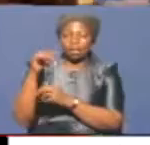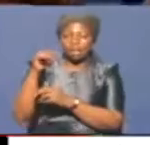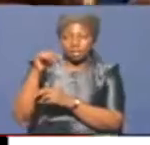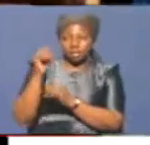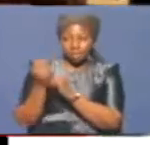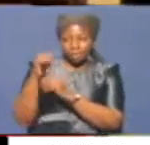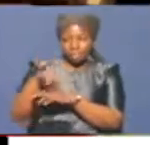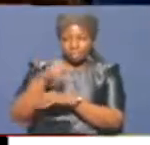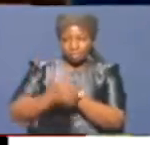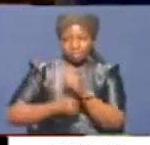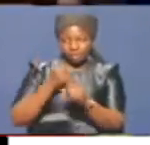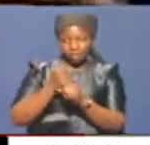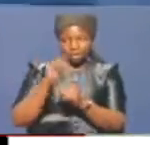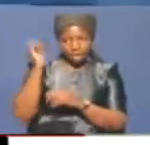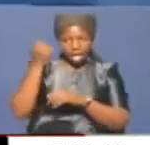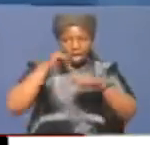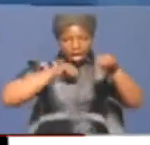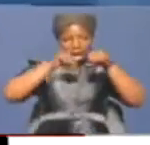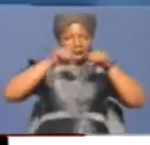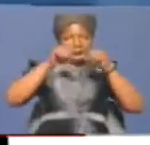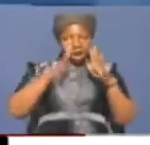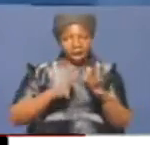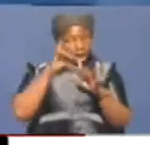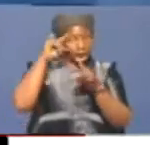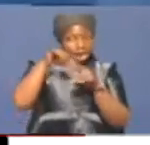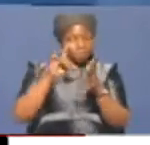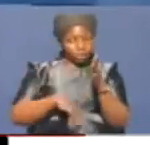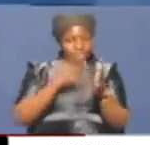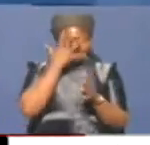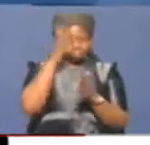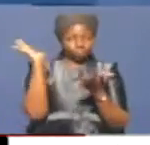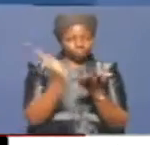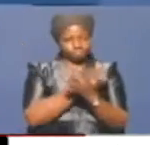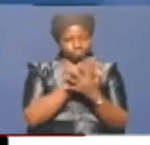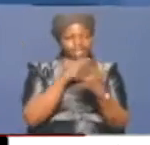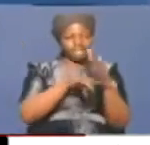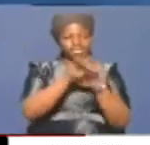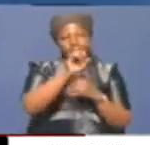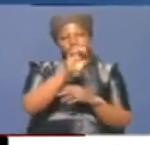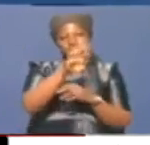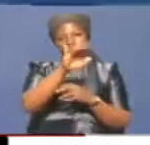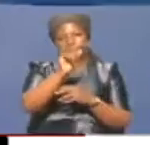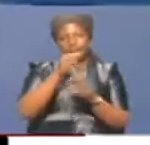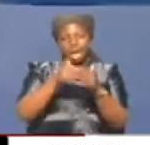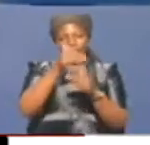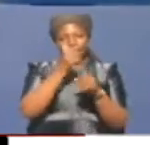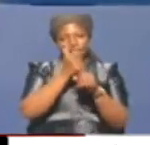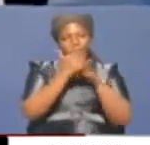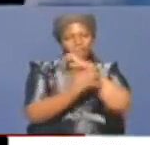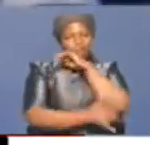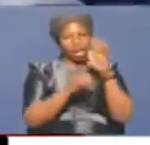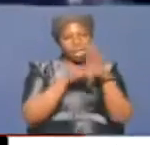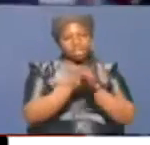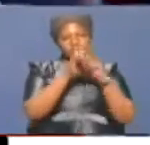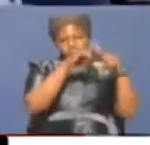Mabondia wa Kenya watakuwa kinuia kujiondolea fedheha jijini Belgrade, Serbia baada ya kusuasua kwenye michezo ya Olimpiki jijini Tokyo, Japan. Mshindi wa